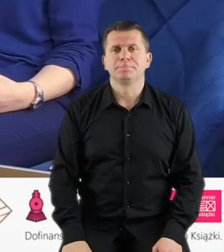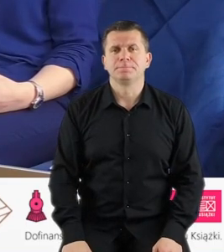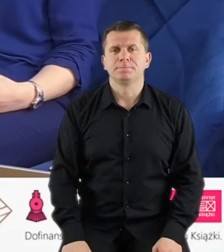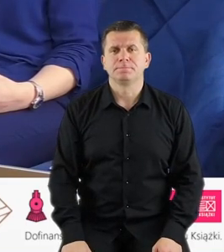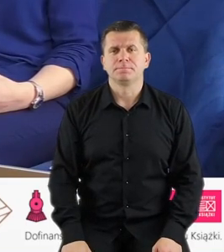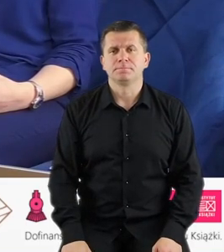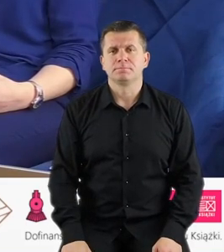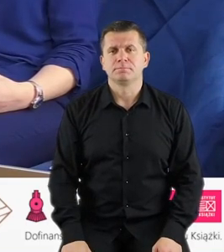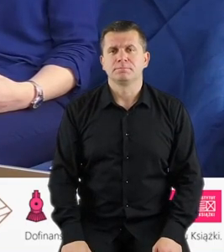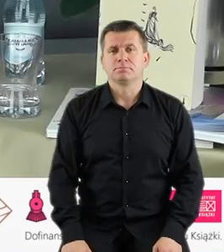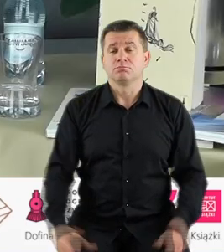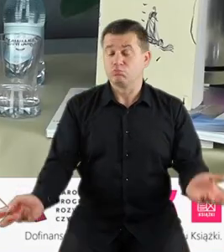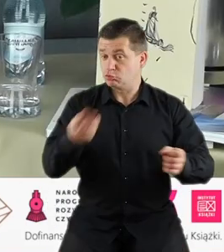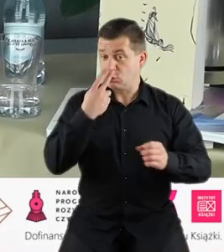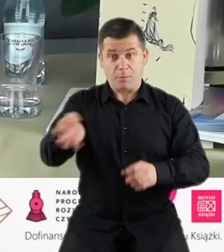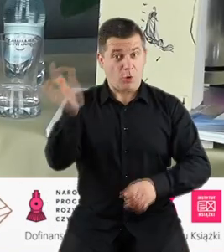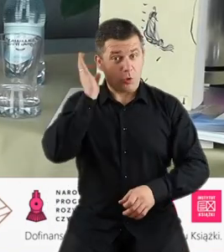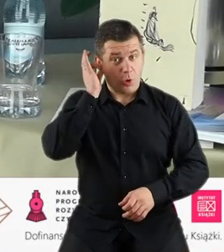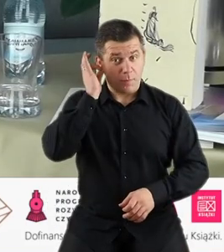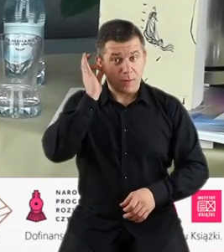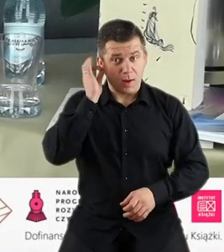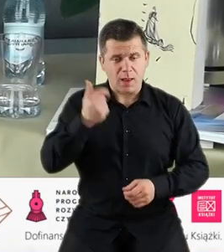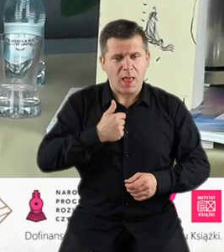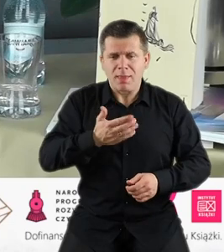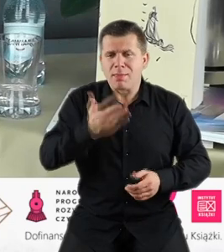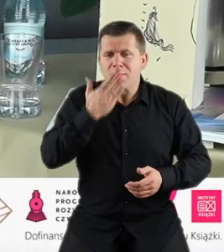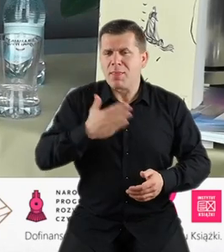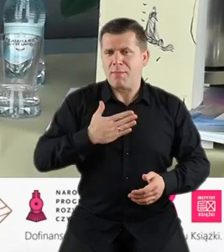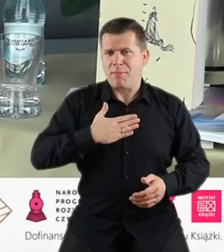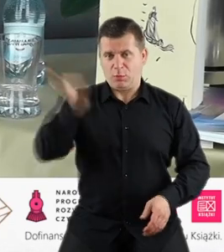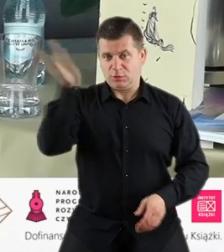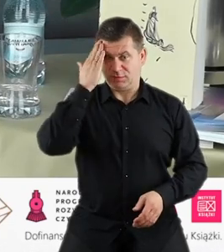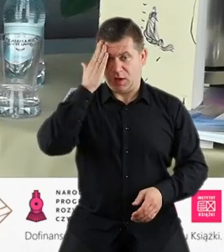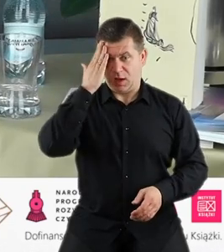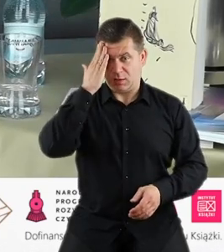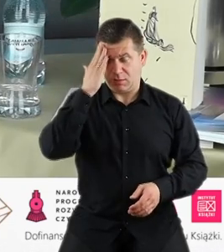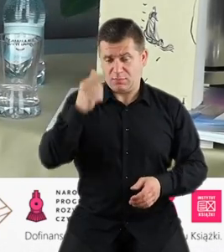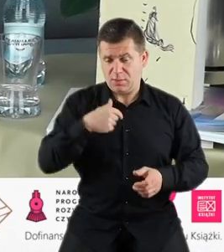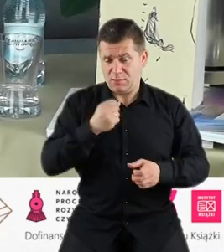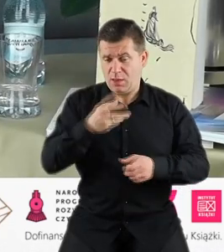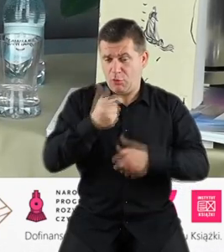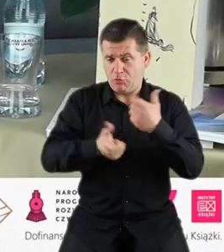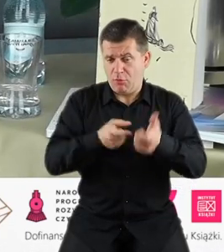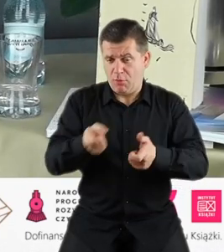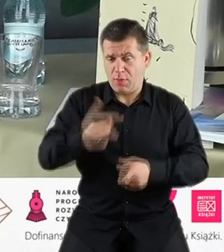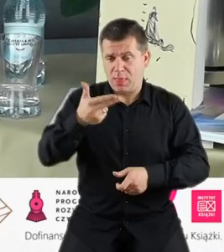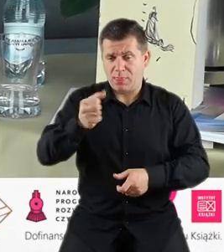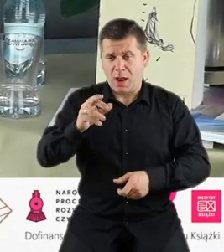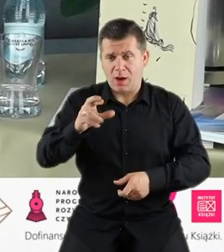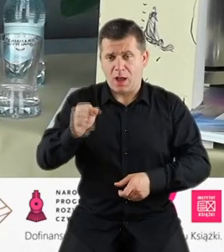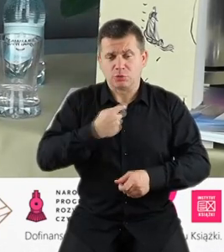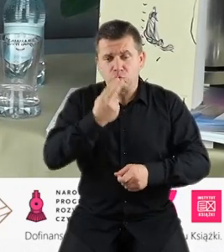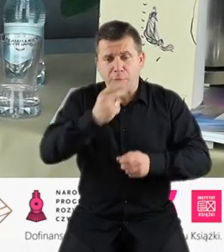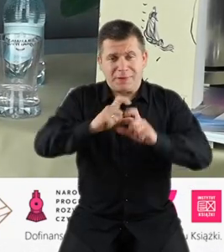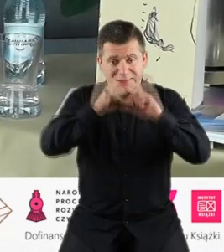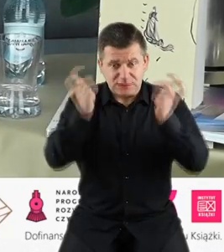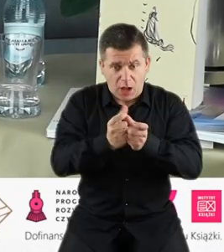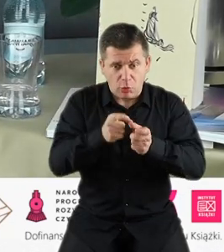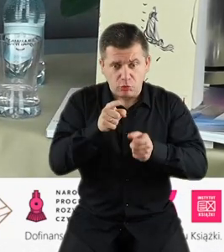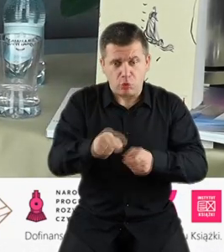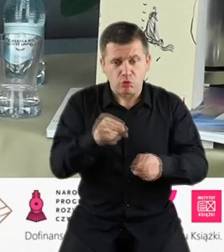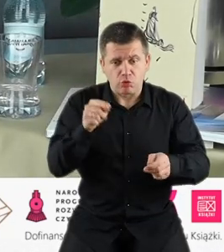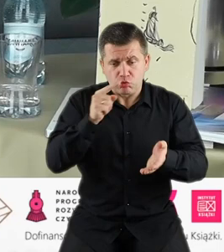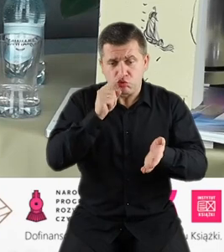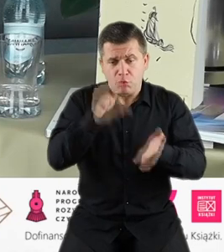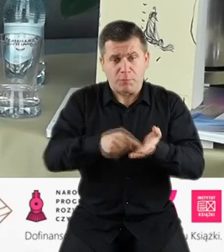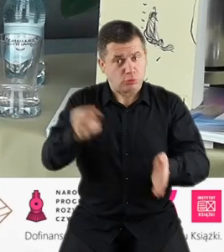Proszę spojrzeć, co się dzieje z kobietami. Ja nie miałam świadomości, że tak prowadzę tę narrację. Dopiero kiedy zobaczyłam całość, to do mnie